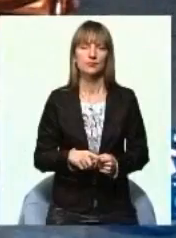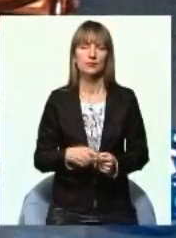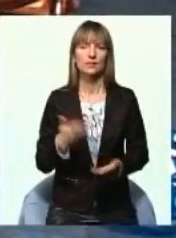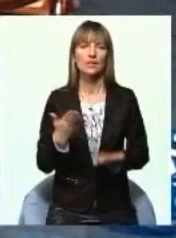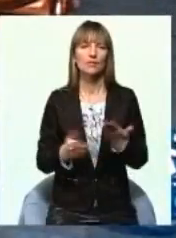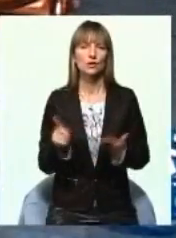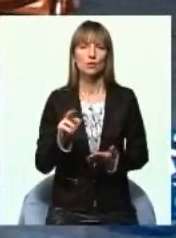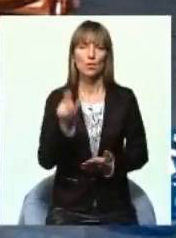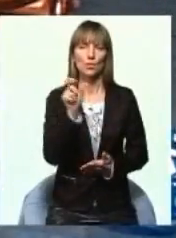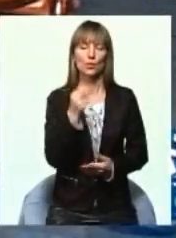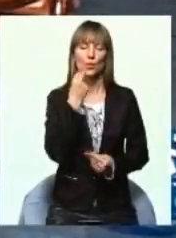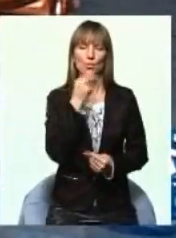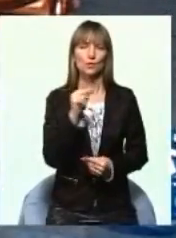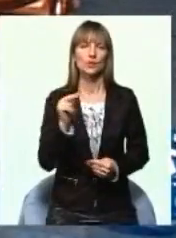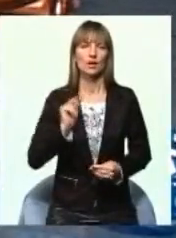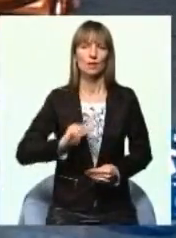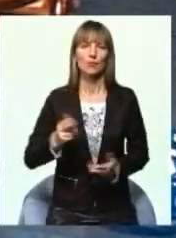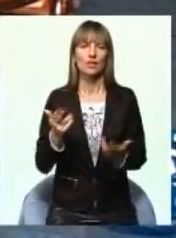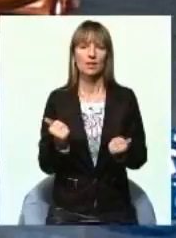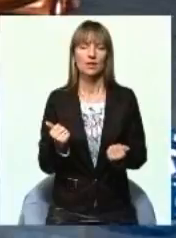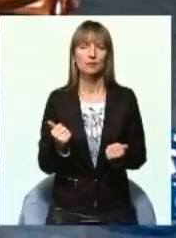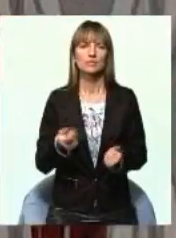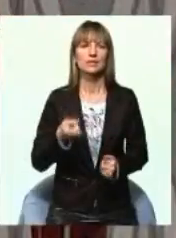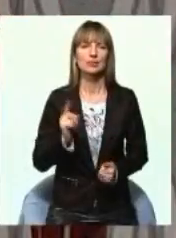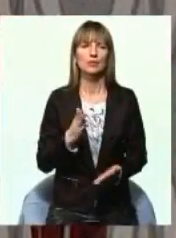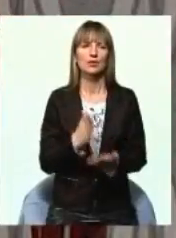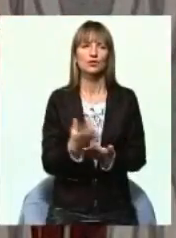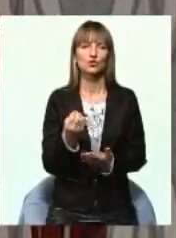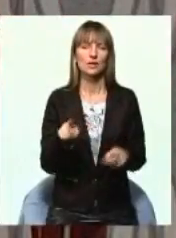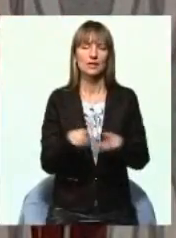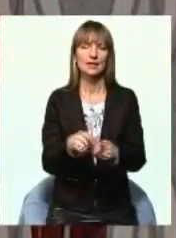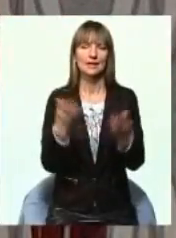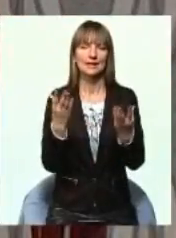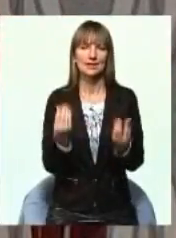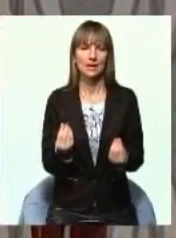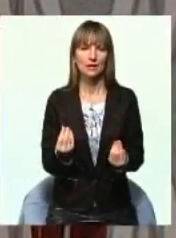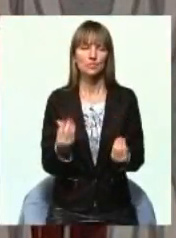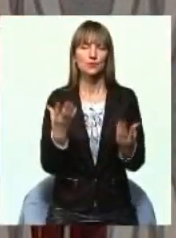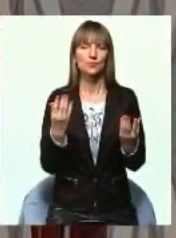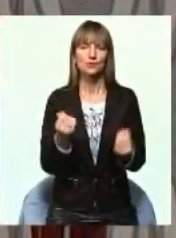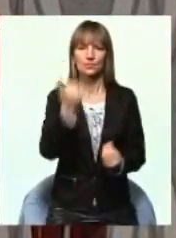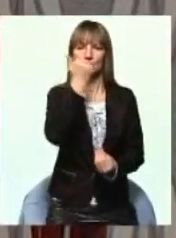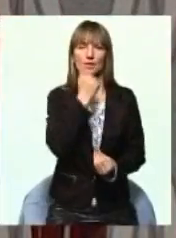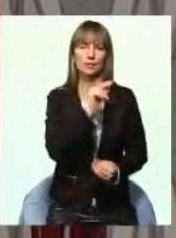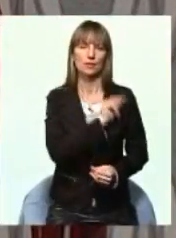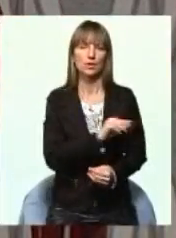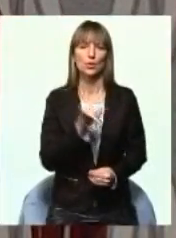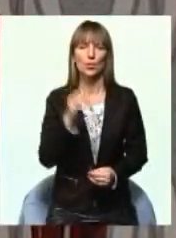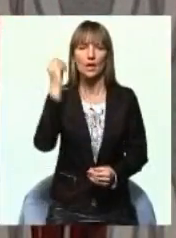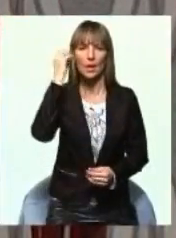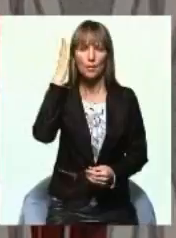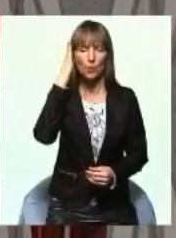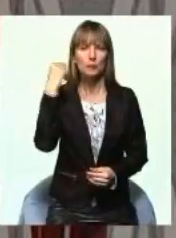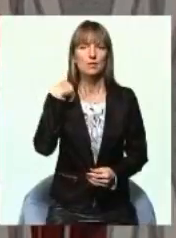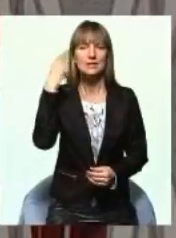Напевно, для того, щоб людина краще працювала. Так. Ну, насправді є ще такий день подяки праці у Японії. Ну, і оскільки